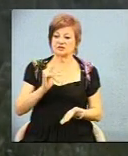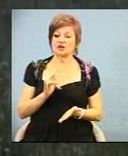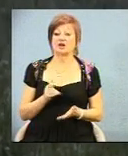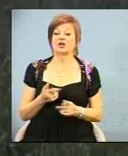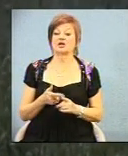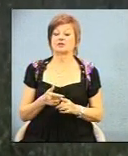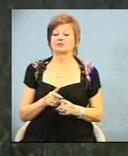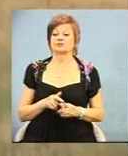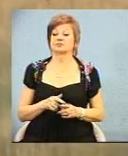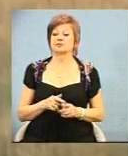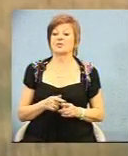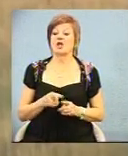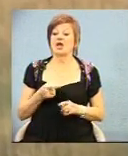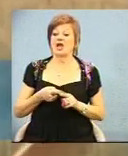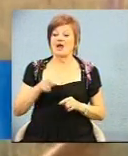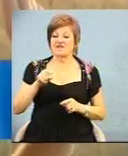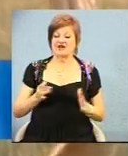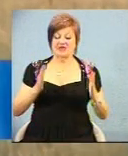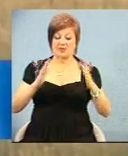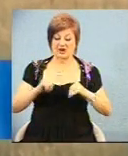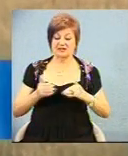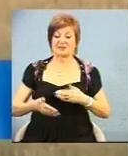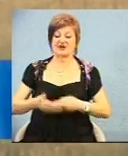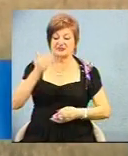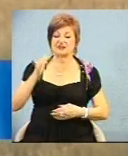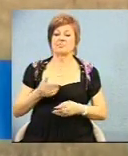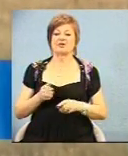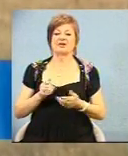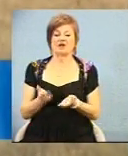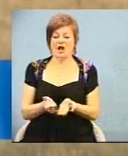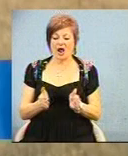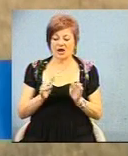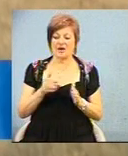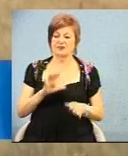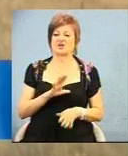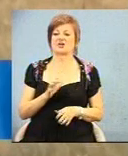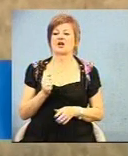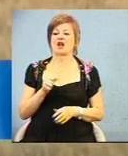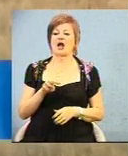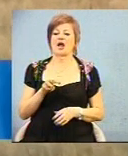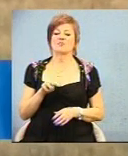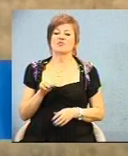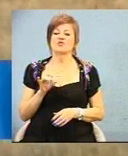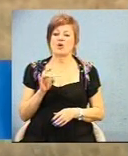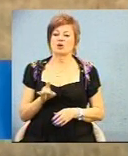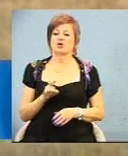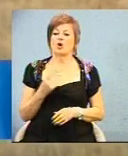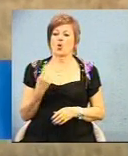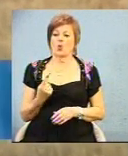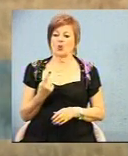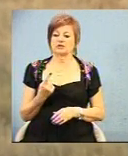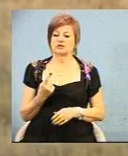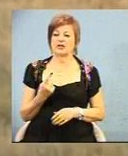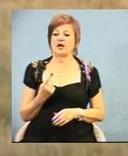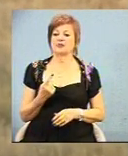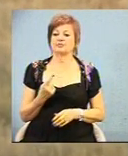на узвищі. В этом развале стены была и керамика, были амфоры, была одна из